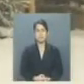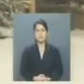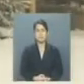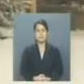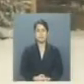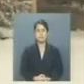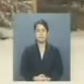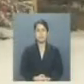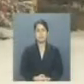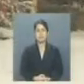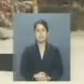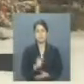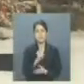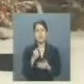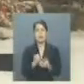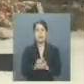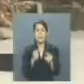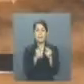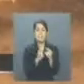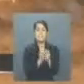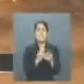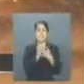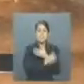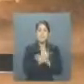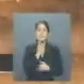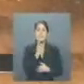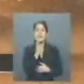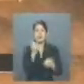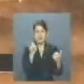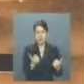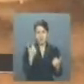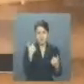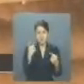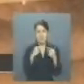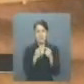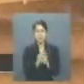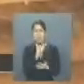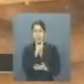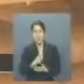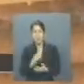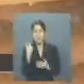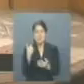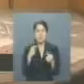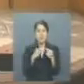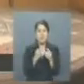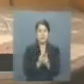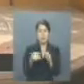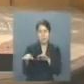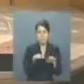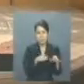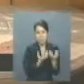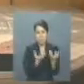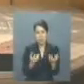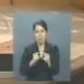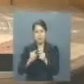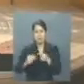ที่เมืองแลปแลนด์ประเทศฟินแลนด์เซนตาคลอสและทีมงานกำลังวุ่นวายกับการเตรียมของขวัญให้กับเด็กๆทั่วโลก ซึ่งเด็กเพียงไม่กี่คนที่โชคดีได้พบ